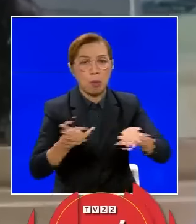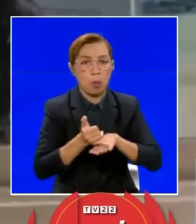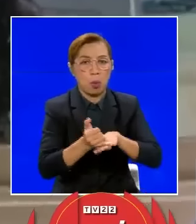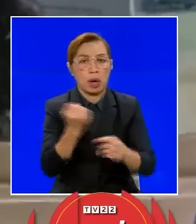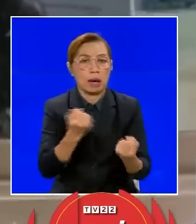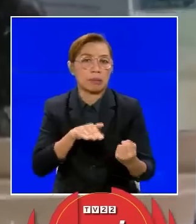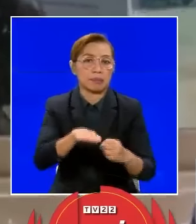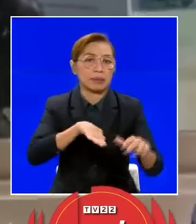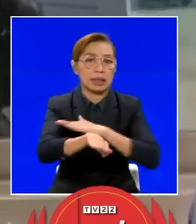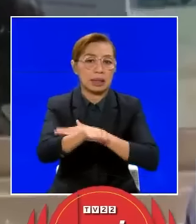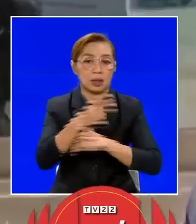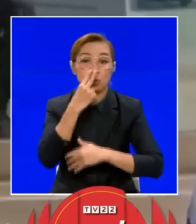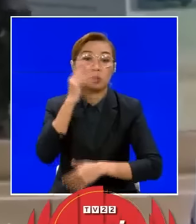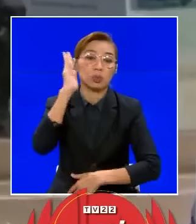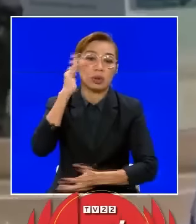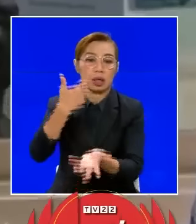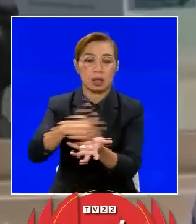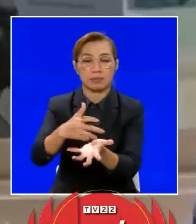ไปฟังก่อนครับทศพรนะฮะ